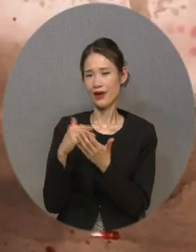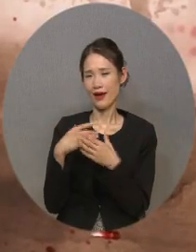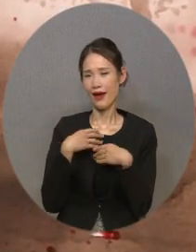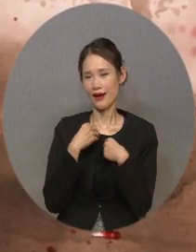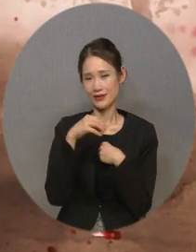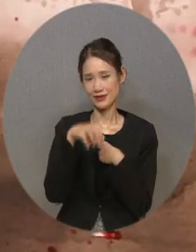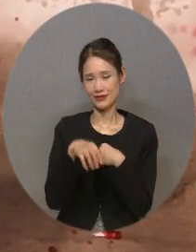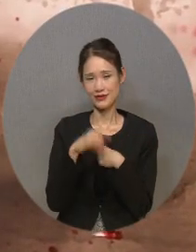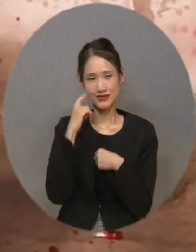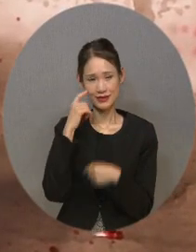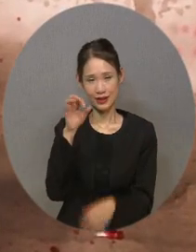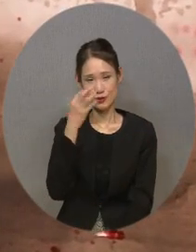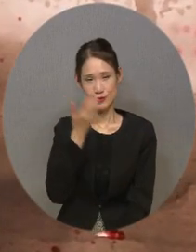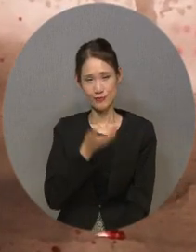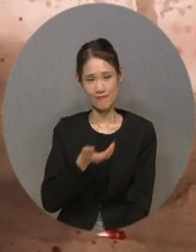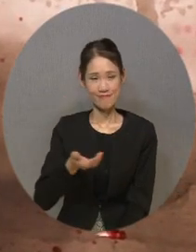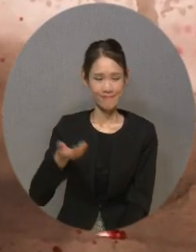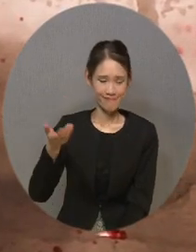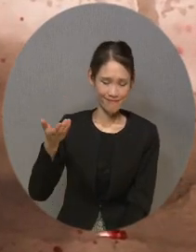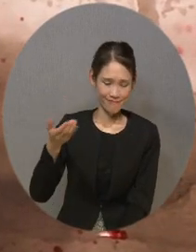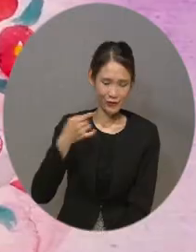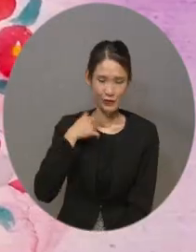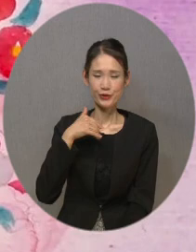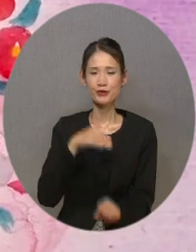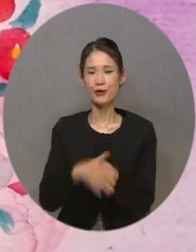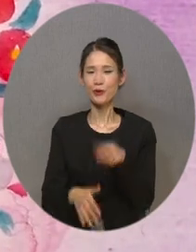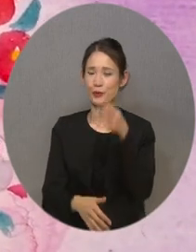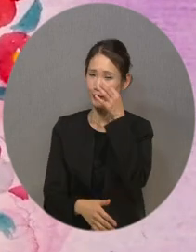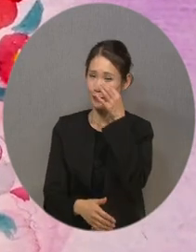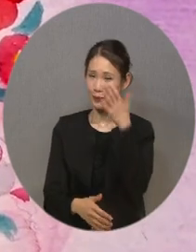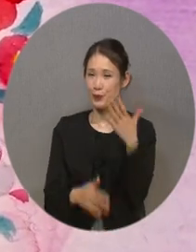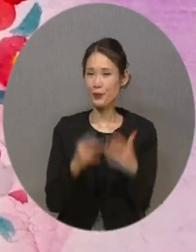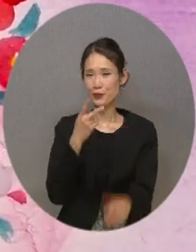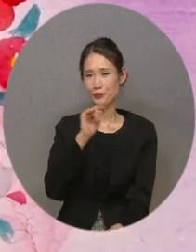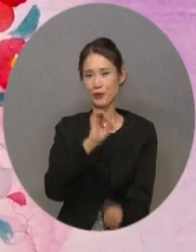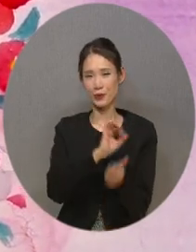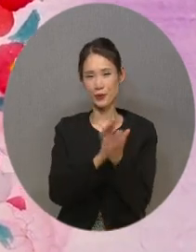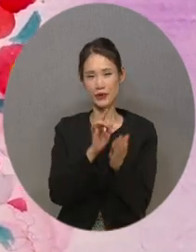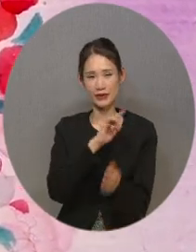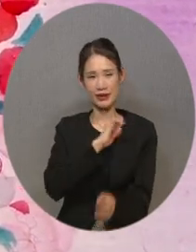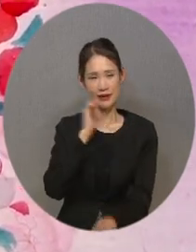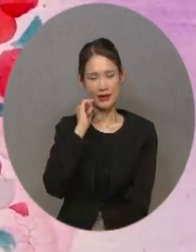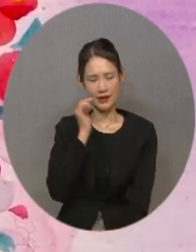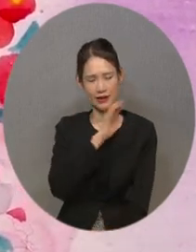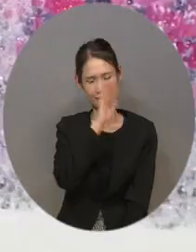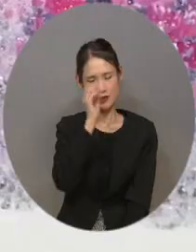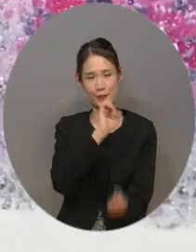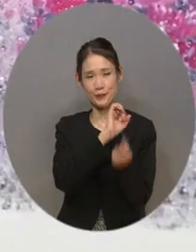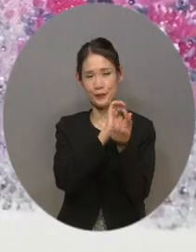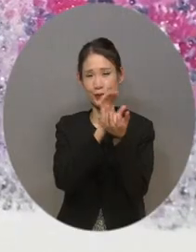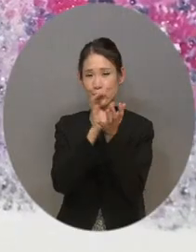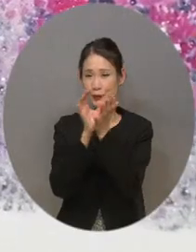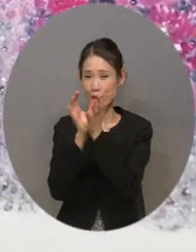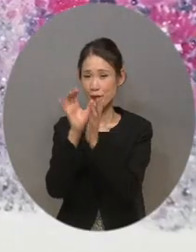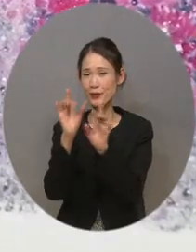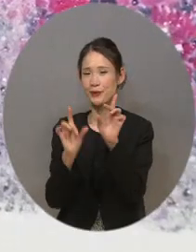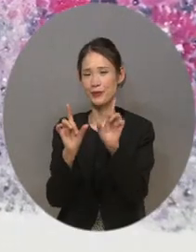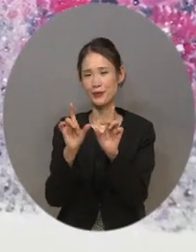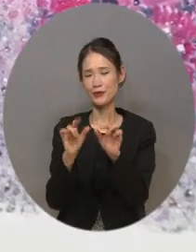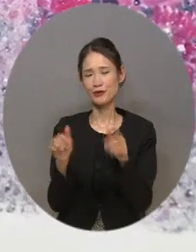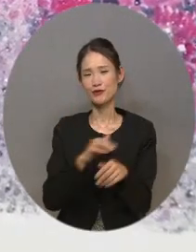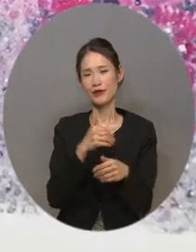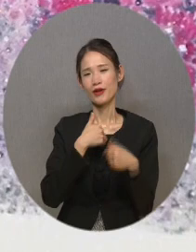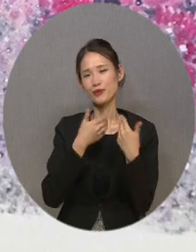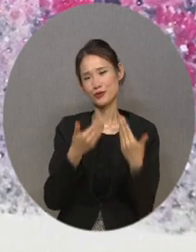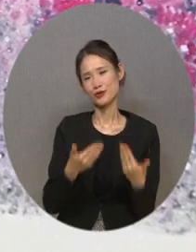안식처이자 예술로 승화된 상징적 공간이며 동백꽃을 가장 아름답게 표현한 모습은 우리에게 휴식과